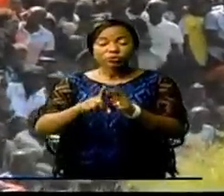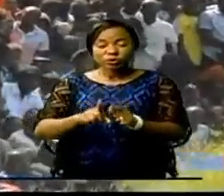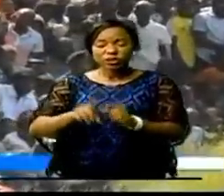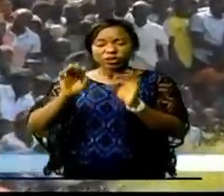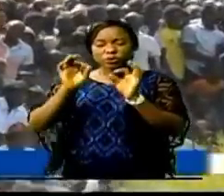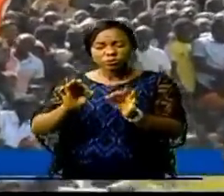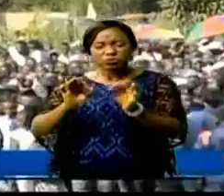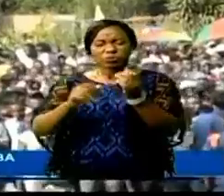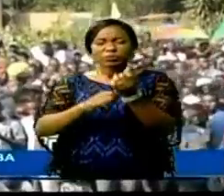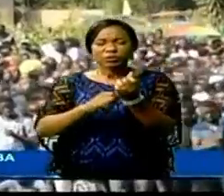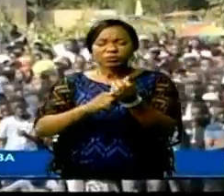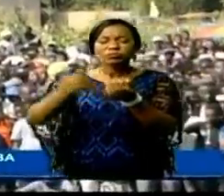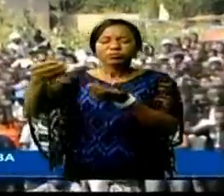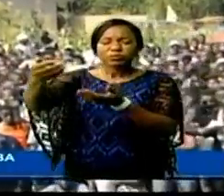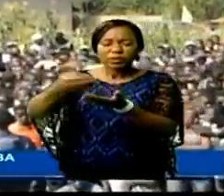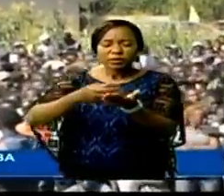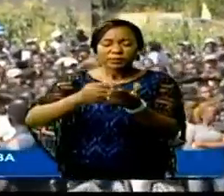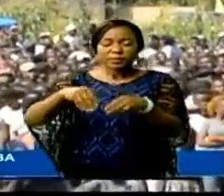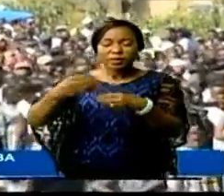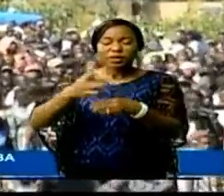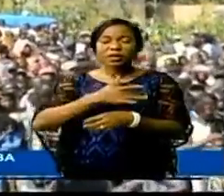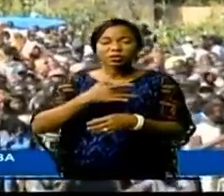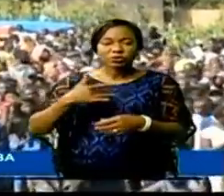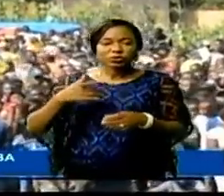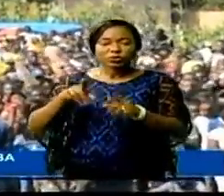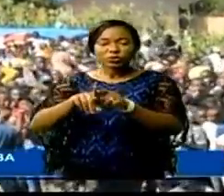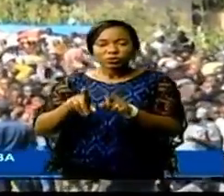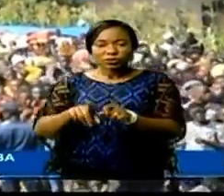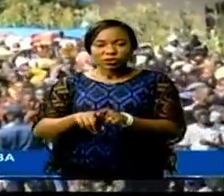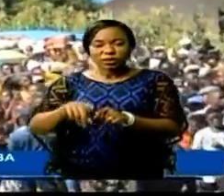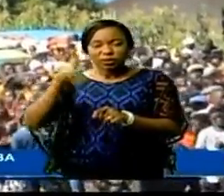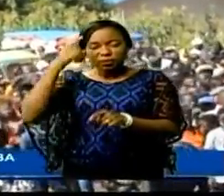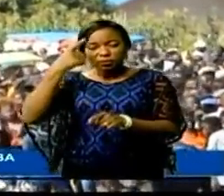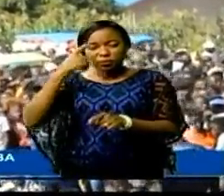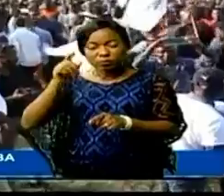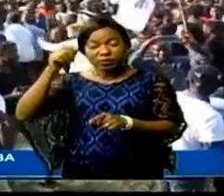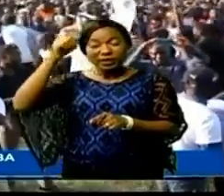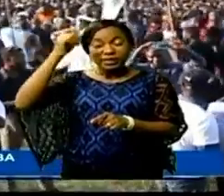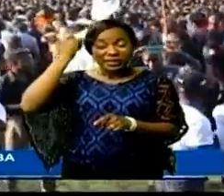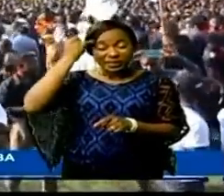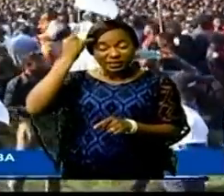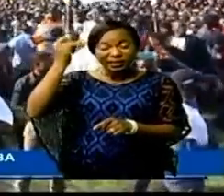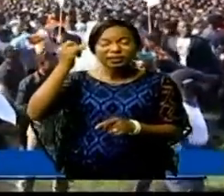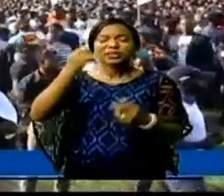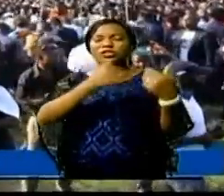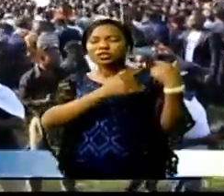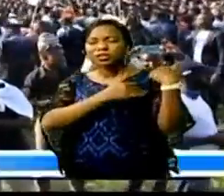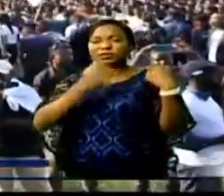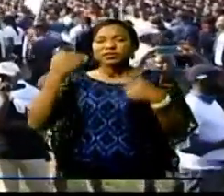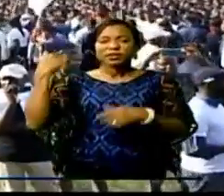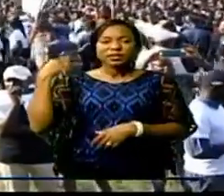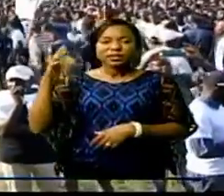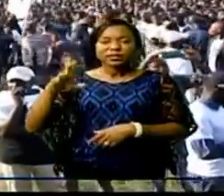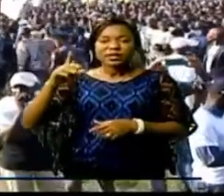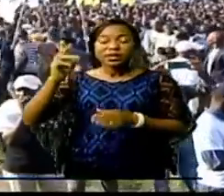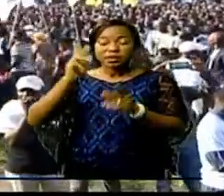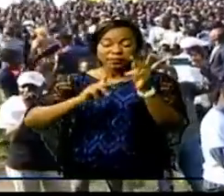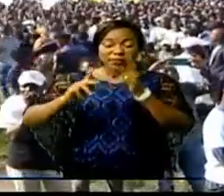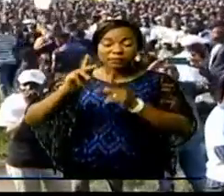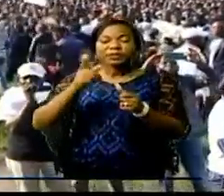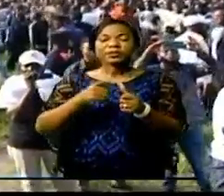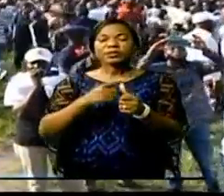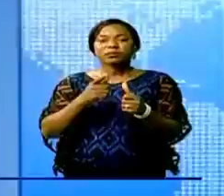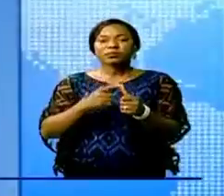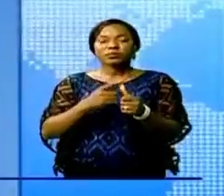que cette partie du territoire national soit totalement acquise à l'idéologie du chef de l'État, le peuple d'abord.